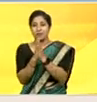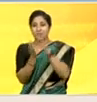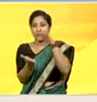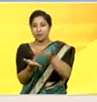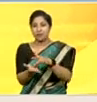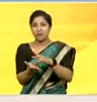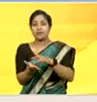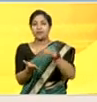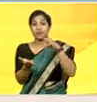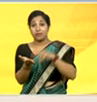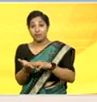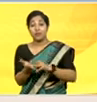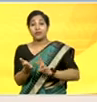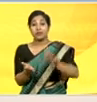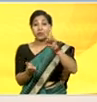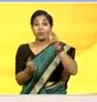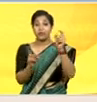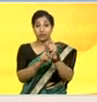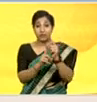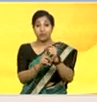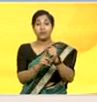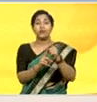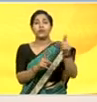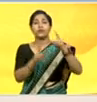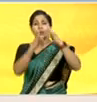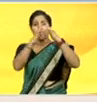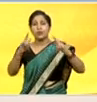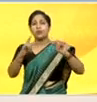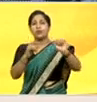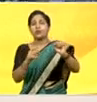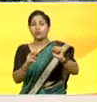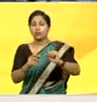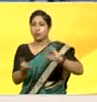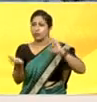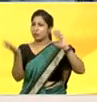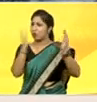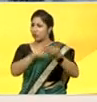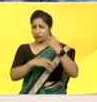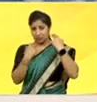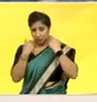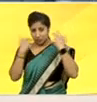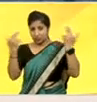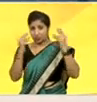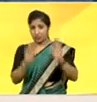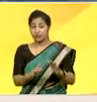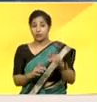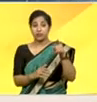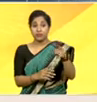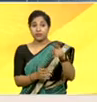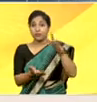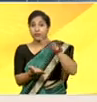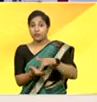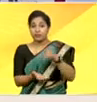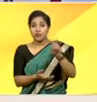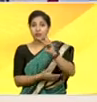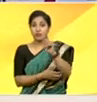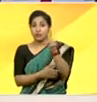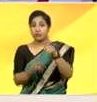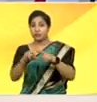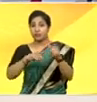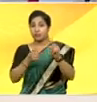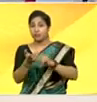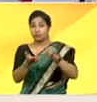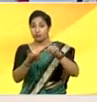मारा विजया पैगोडा कॉम्प्लेक्स दुनिया में मशहूर है। यहाँ भी 21 जून को